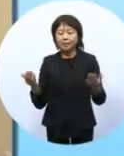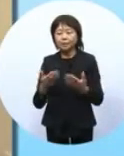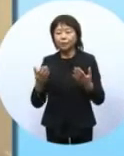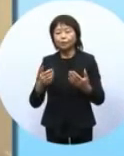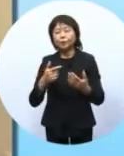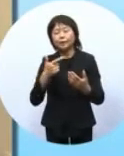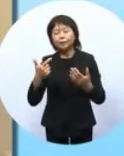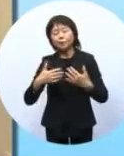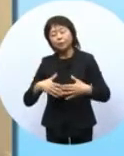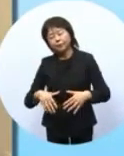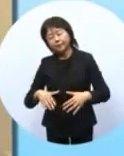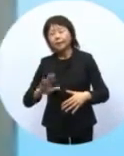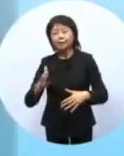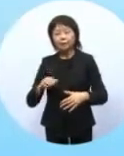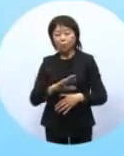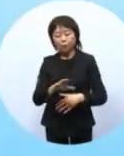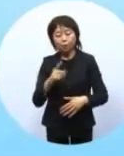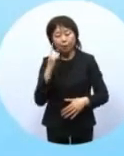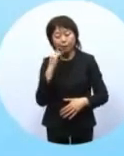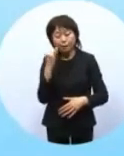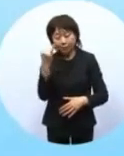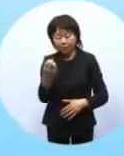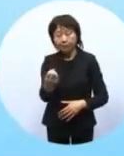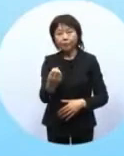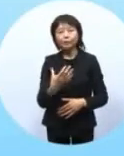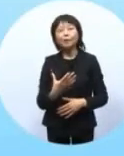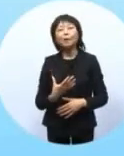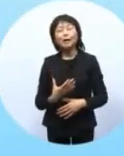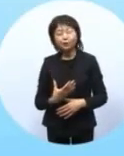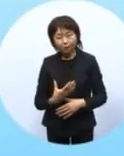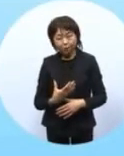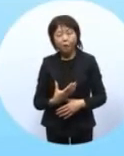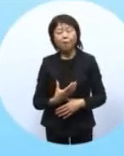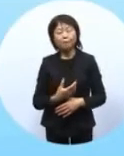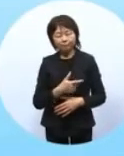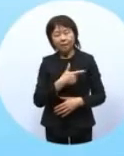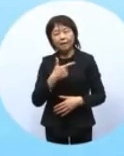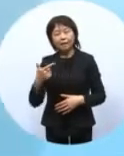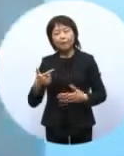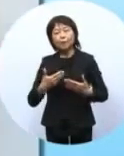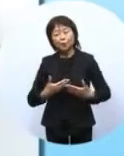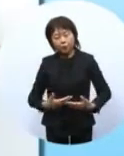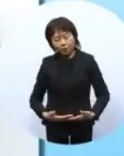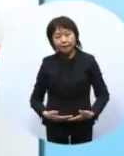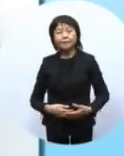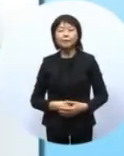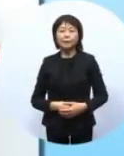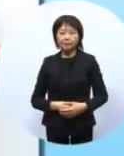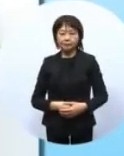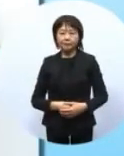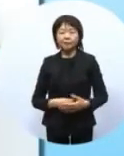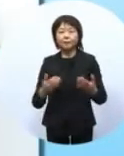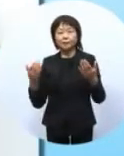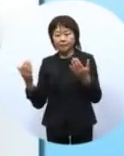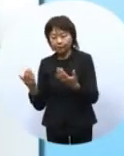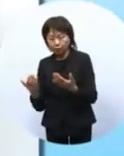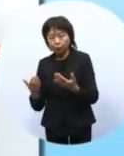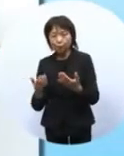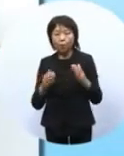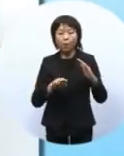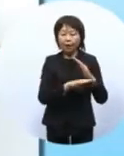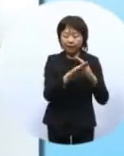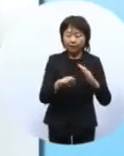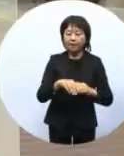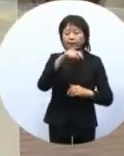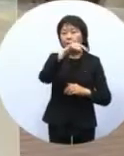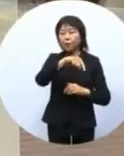れていても子どもにママって言ってもらうとやっぱりすごく落ち着きますし、仕事と家庭と両方